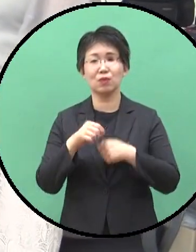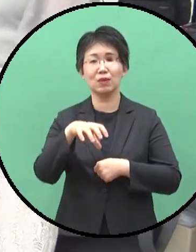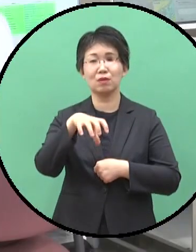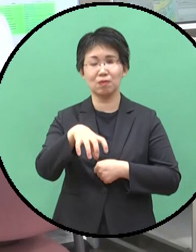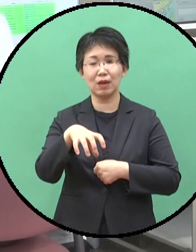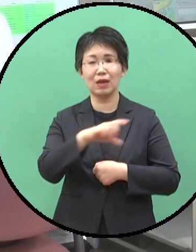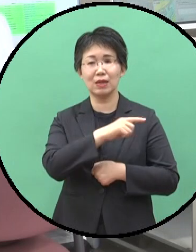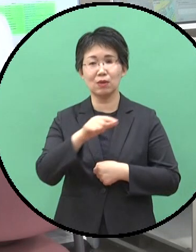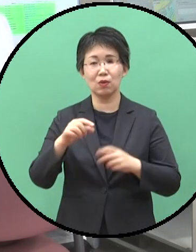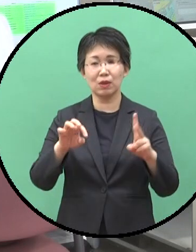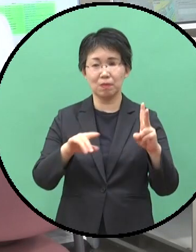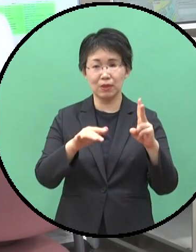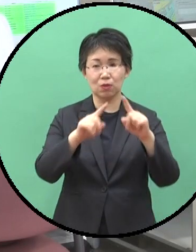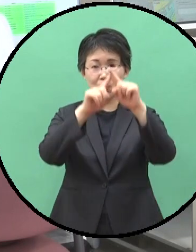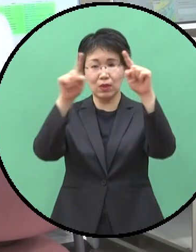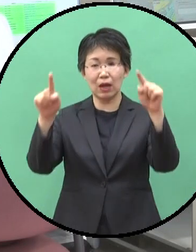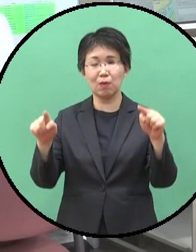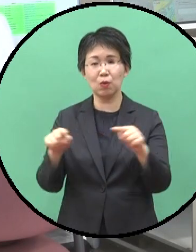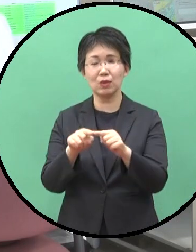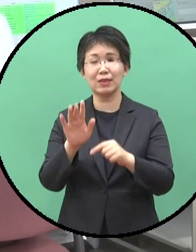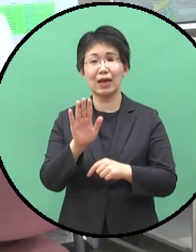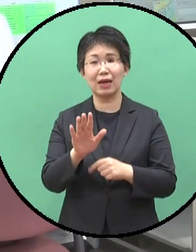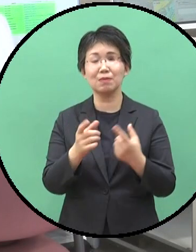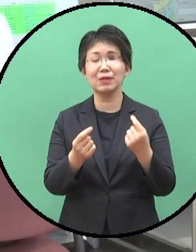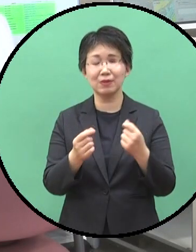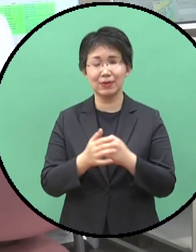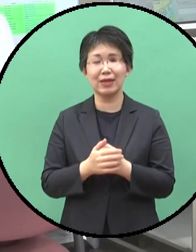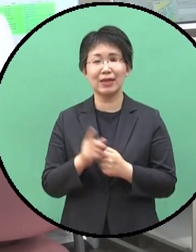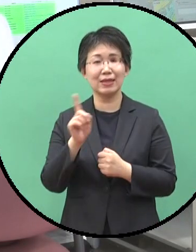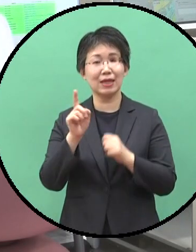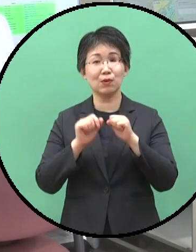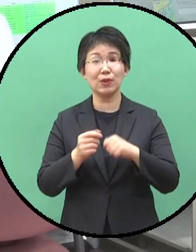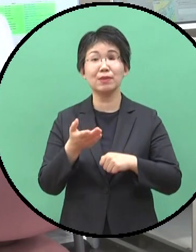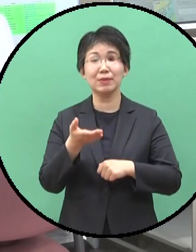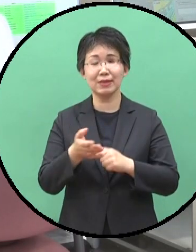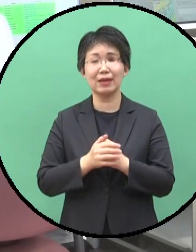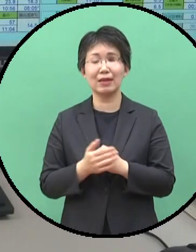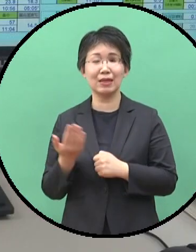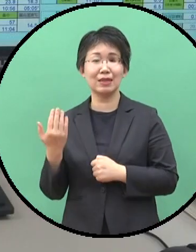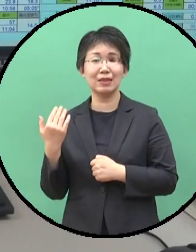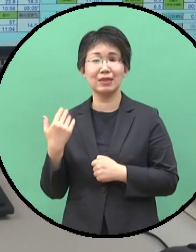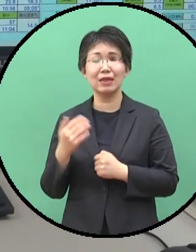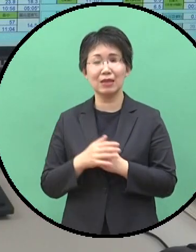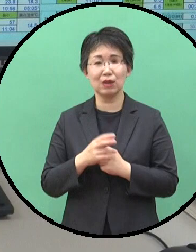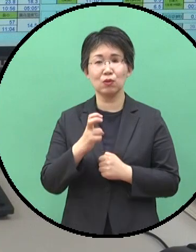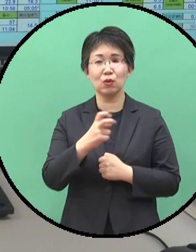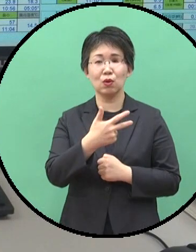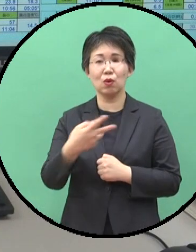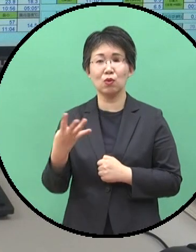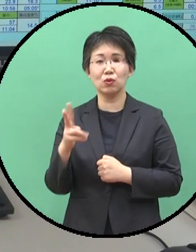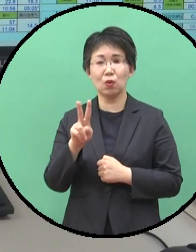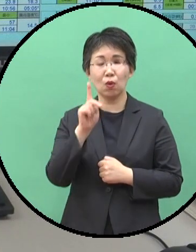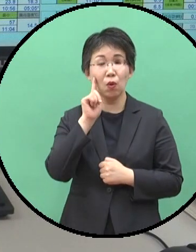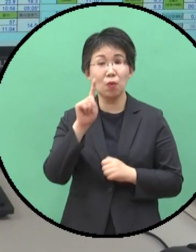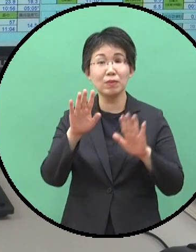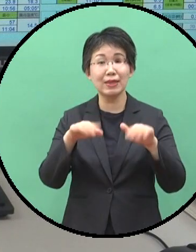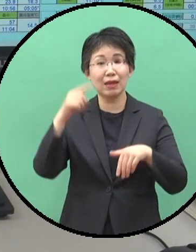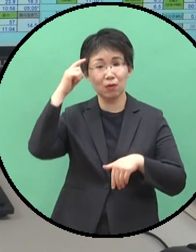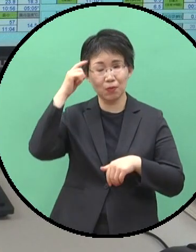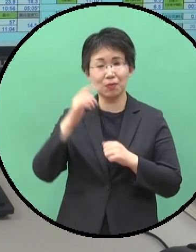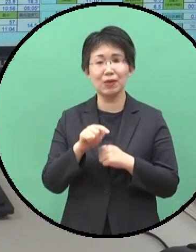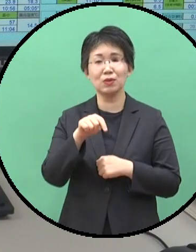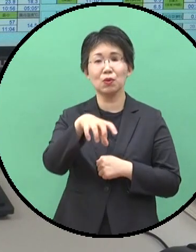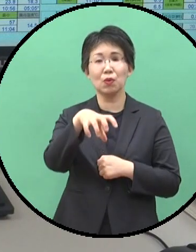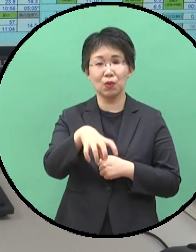になります。 はい、いろんなパソコンやモニターがありますけど、皆さん、はい、どういったことされているんですか。 先ほど、路上とかご覧になったと思うんですけ